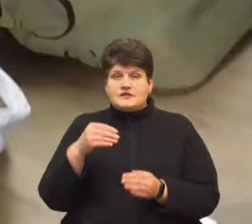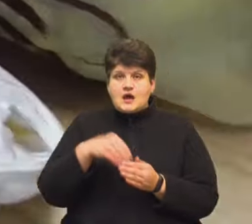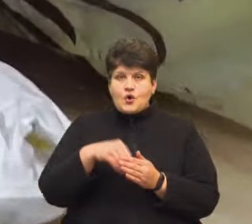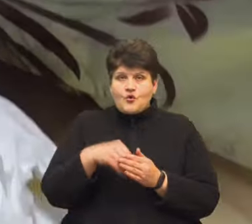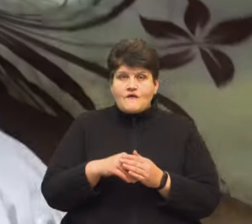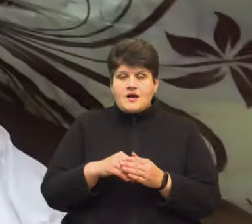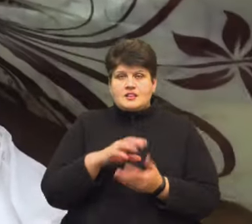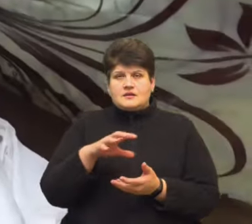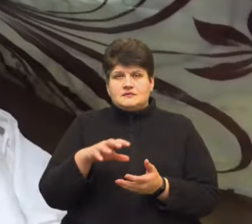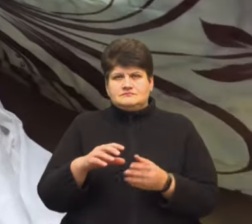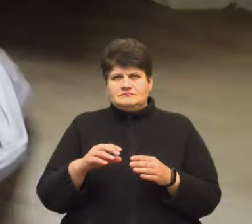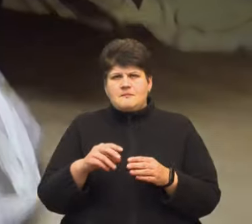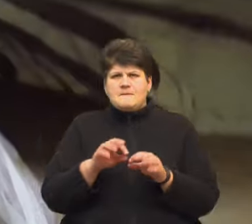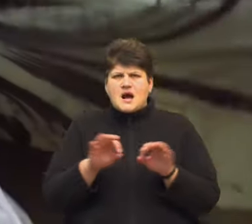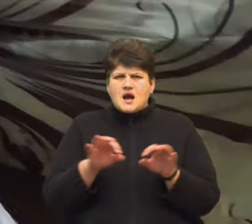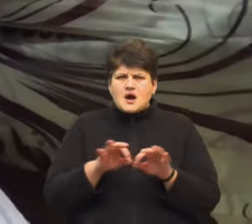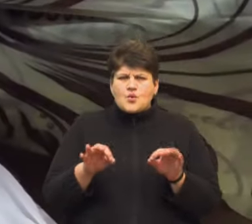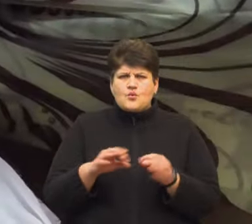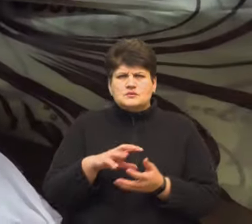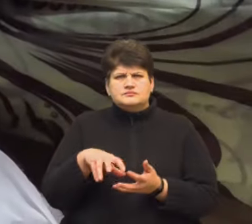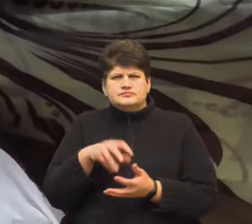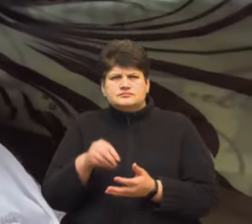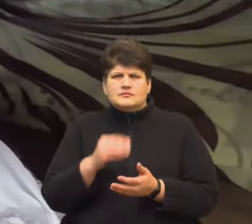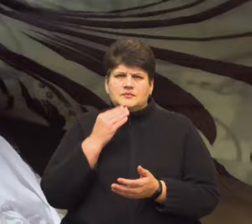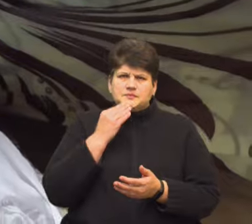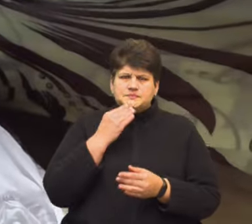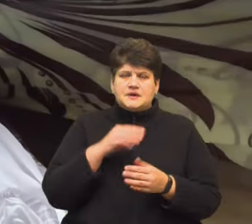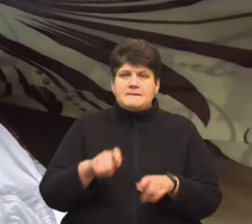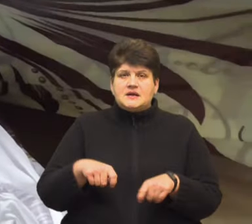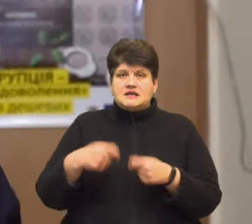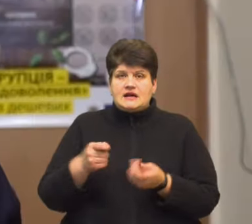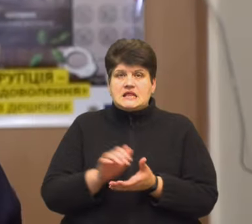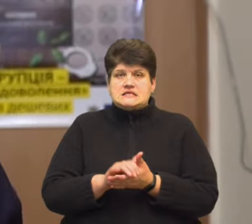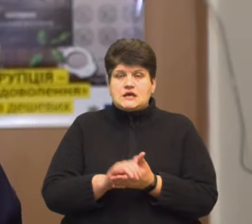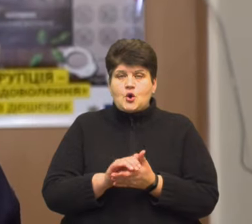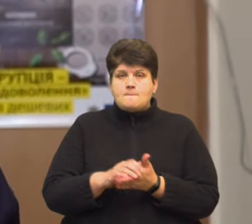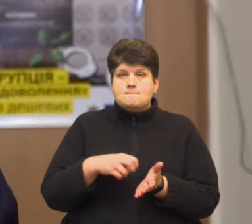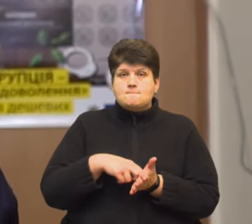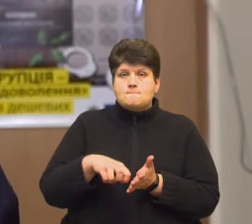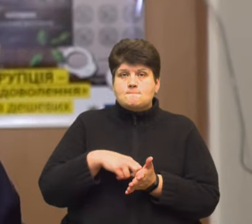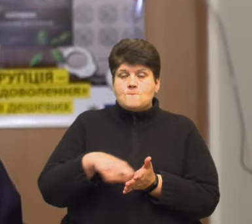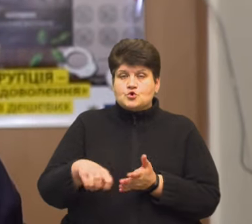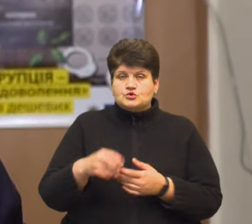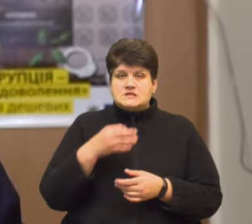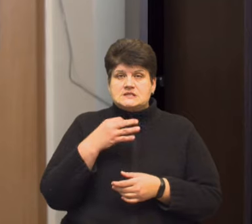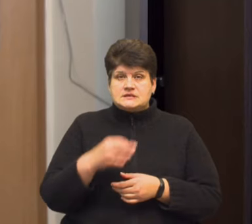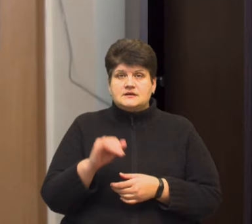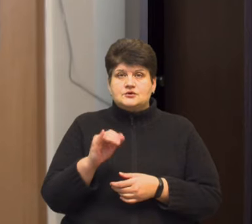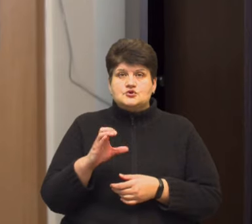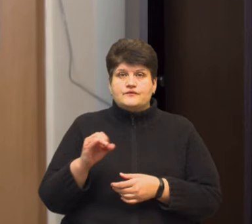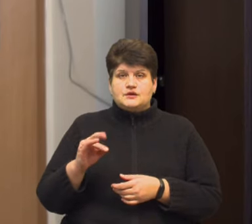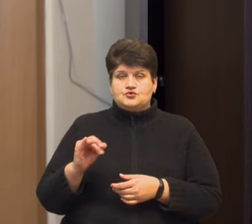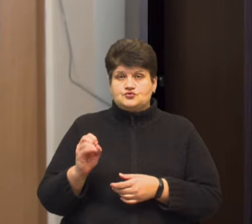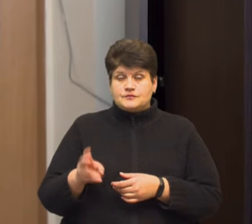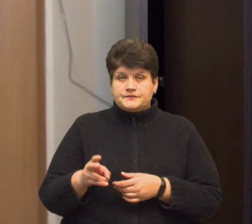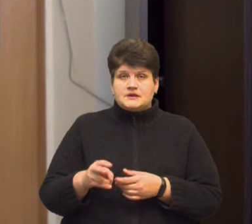торти макарони та інші продукти і передавала їх знайомому поштою розповів слідчий Тернопільського районного управління поліції Ігор софіянчук 26